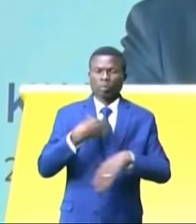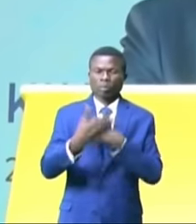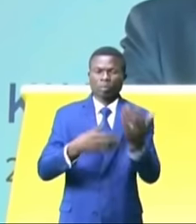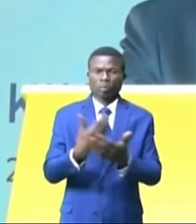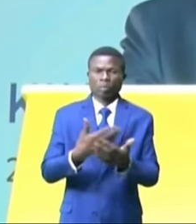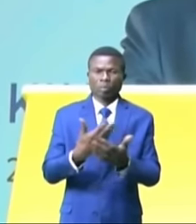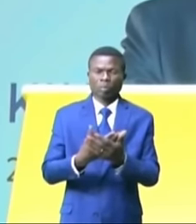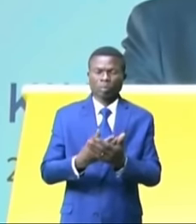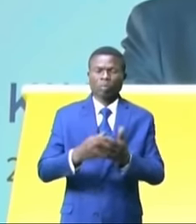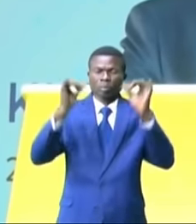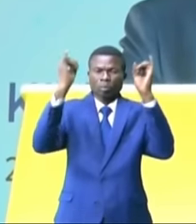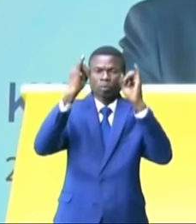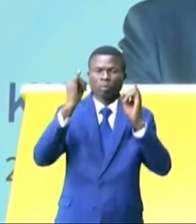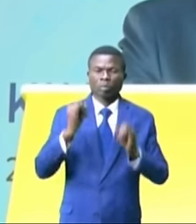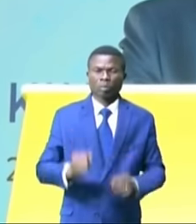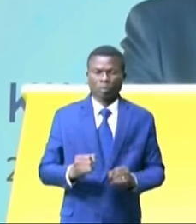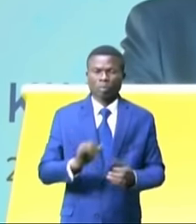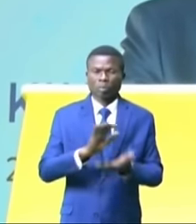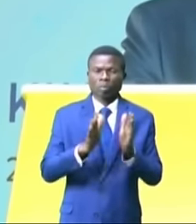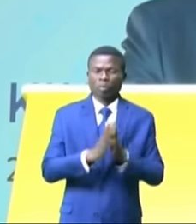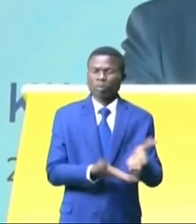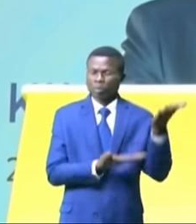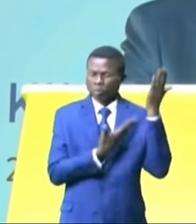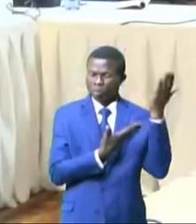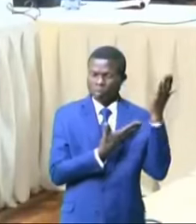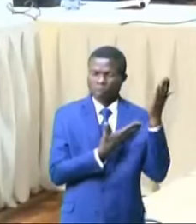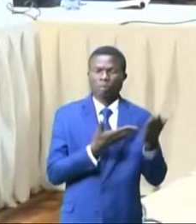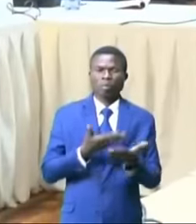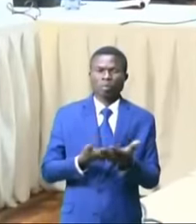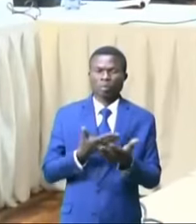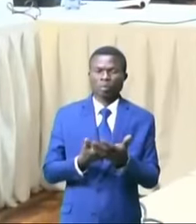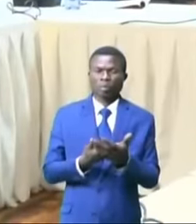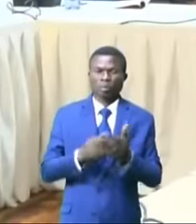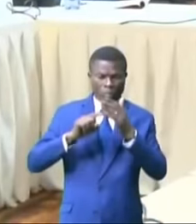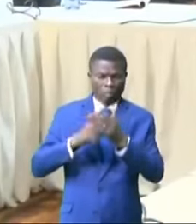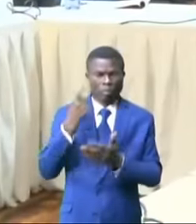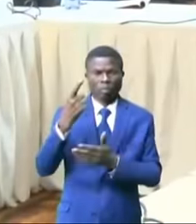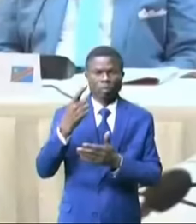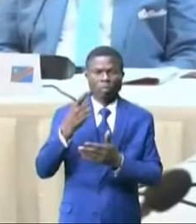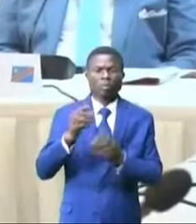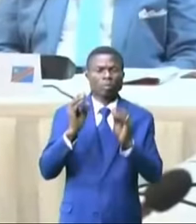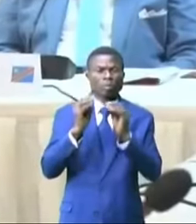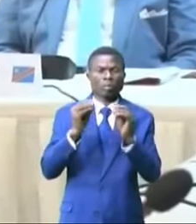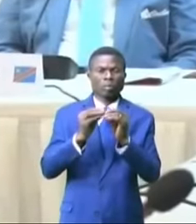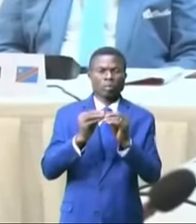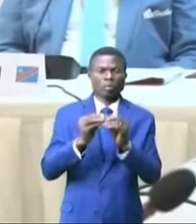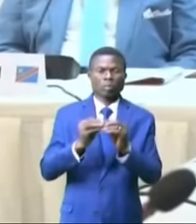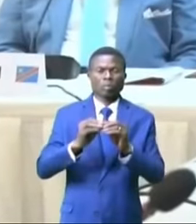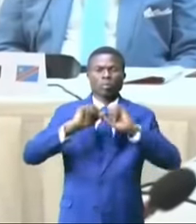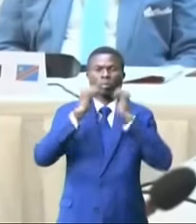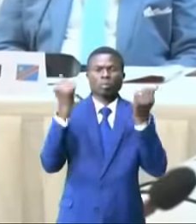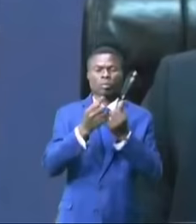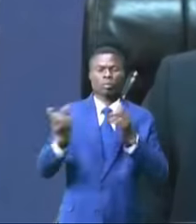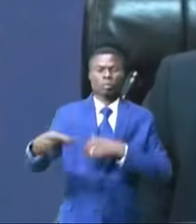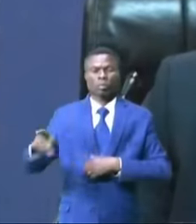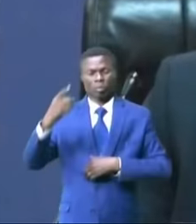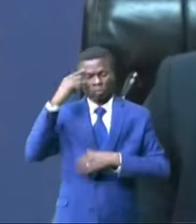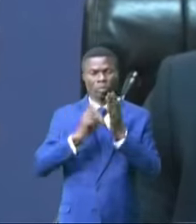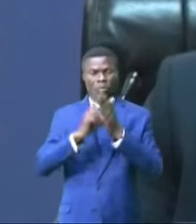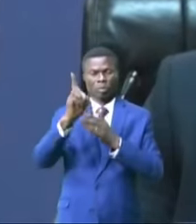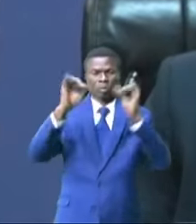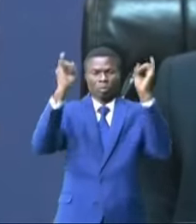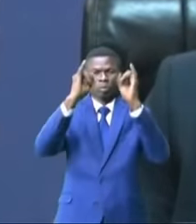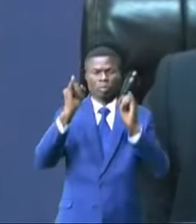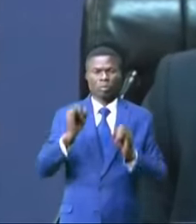la digitalisation de leurs institutions respectives. La toute première table ronde des agences provinciales pour le développement du